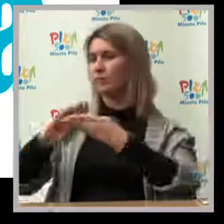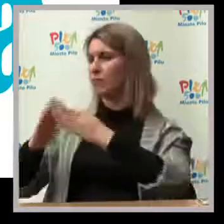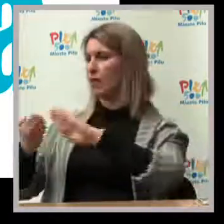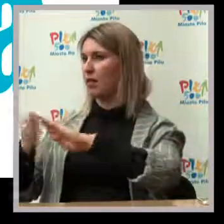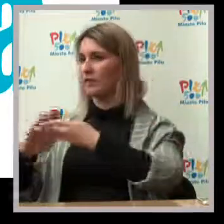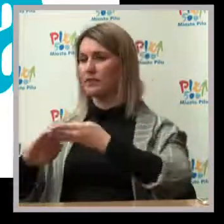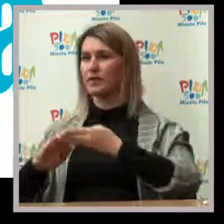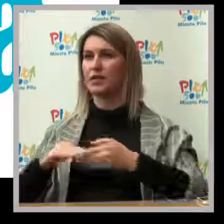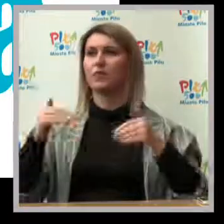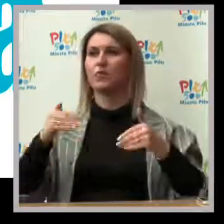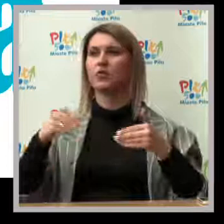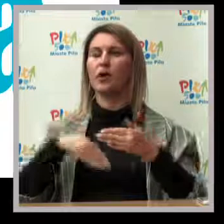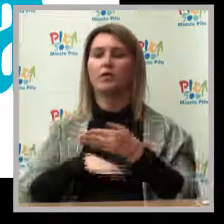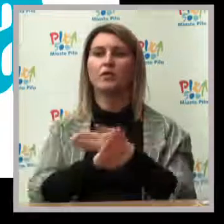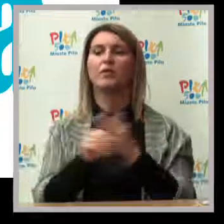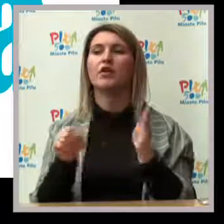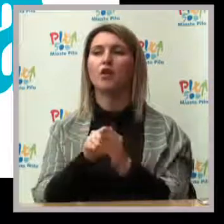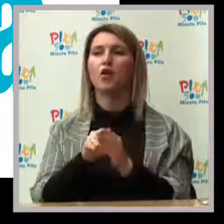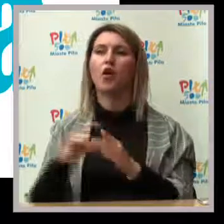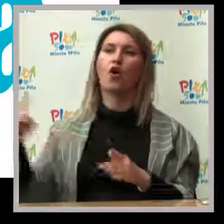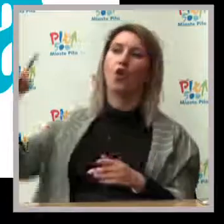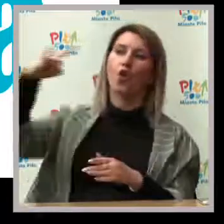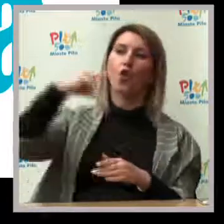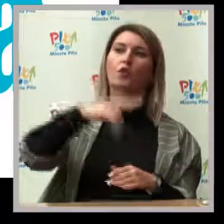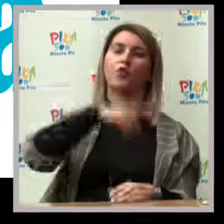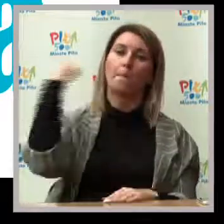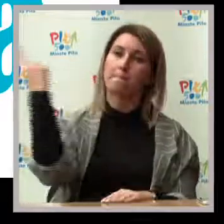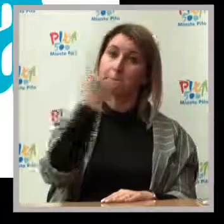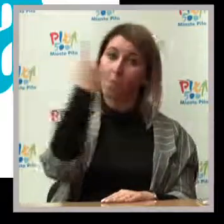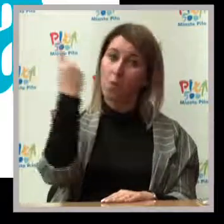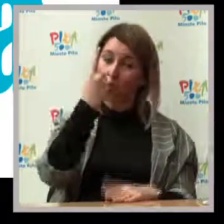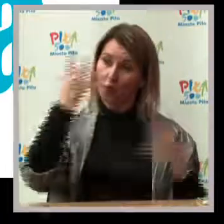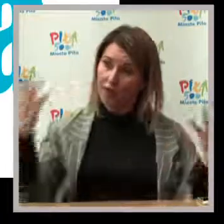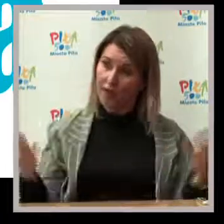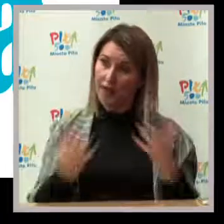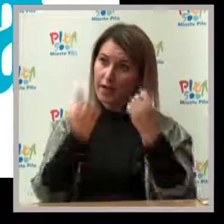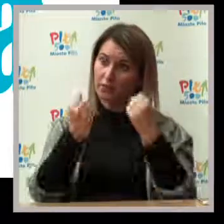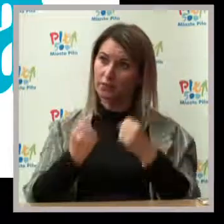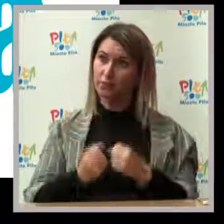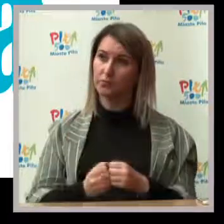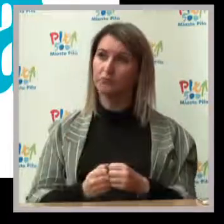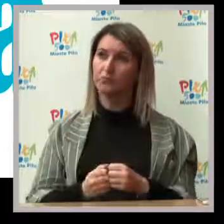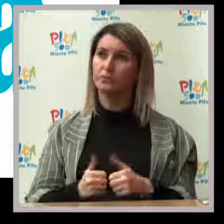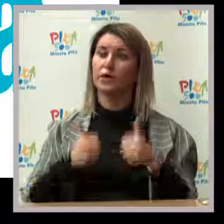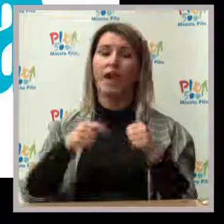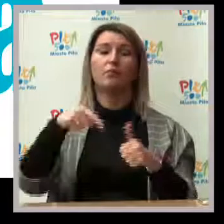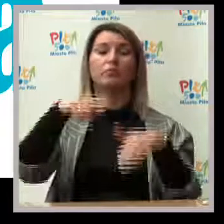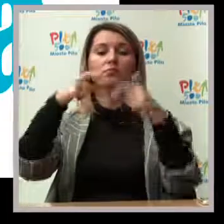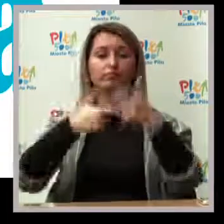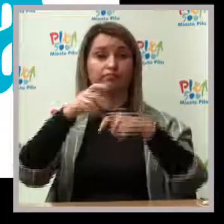do Lotniczego Pogotowia Ratunkowego o umiejscowienie tutaj na stałe kolejnej